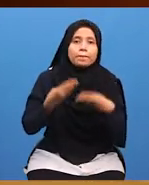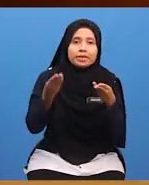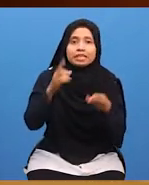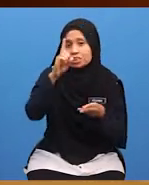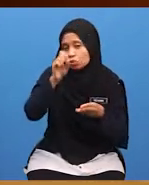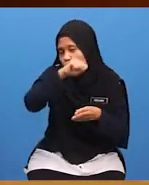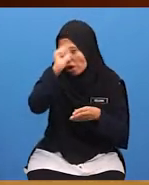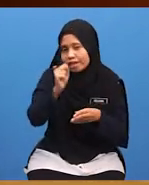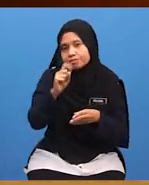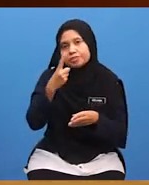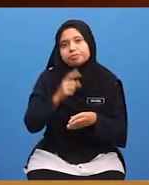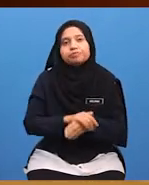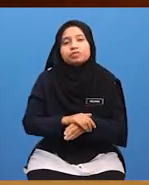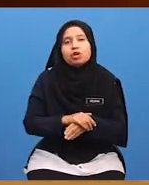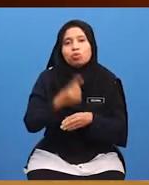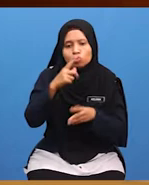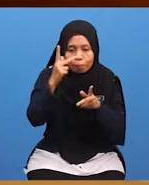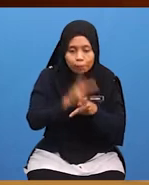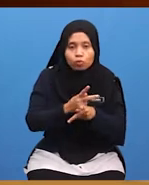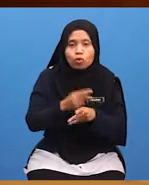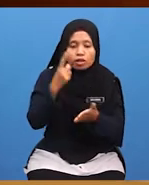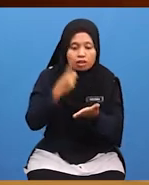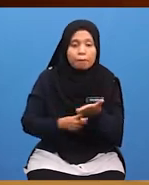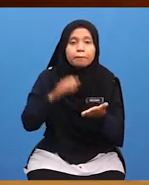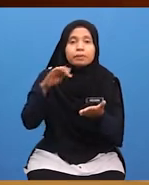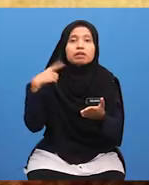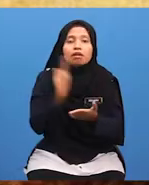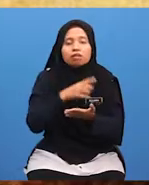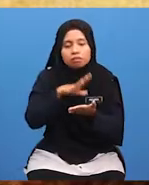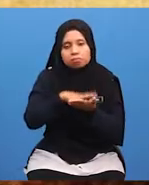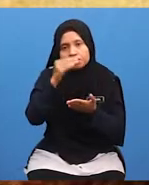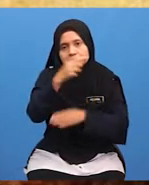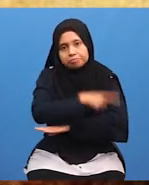satu soalan sebagai pengukuhan untuk apa yang kita belajar pada hari ini.